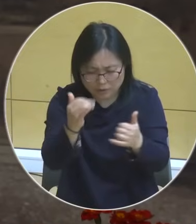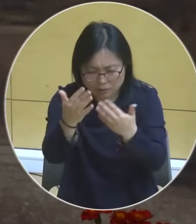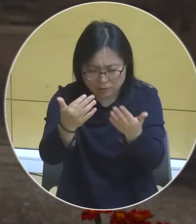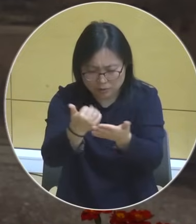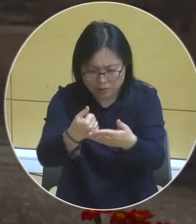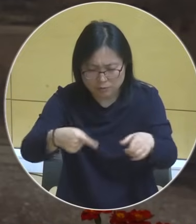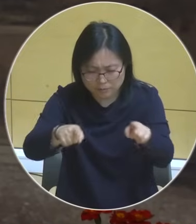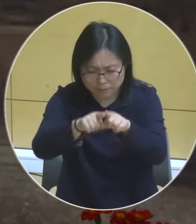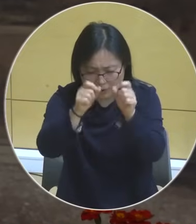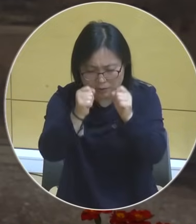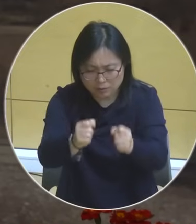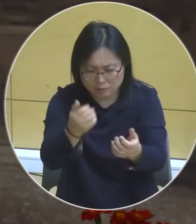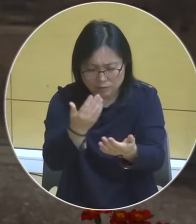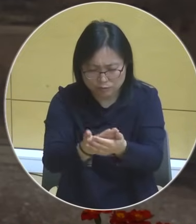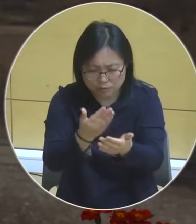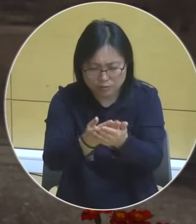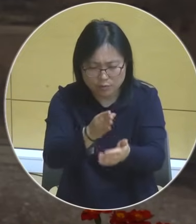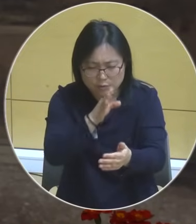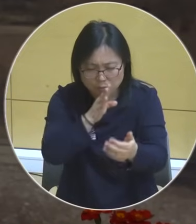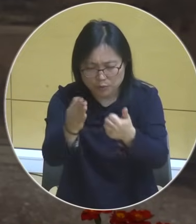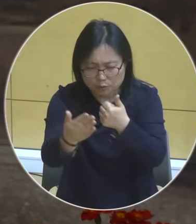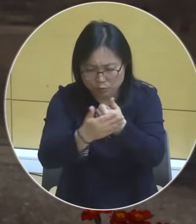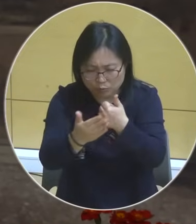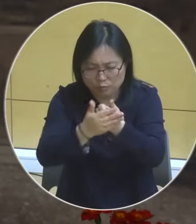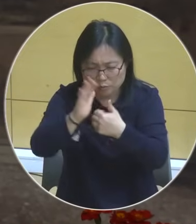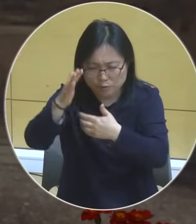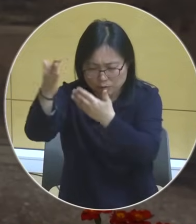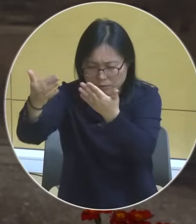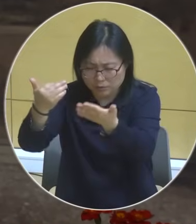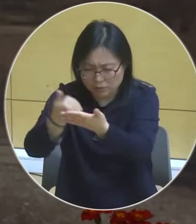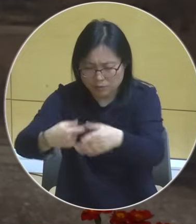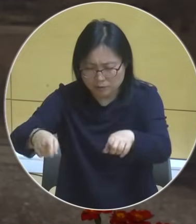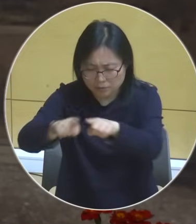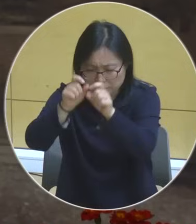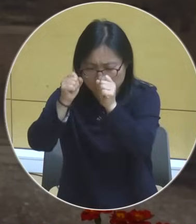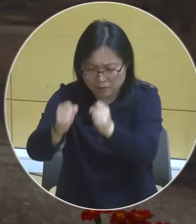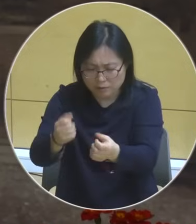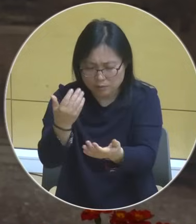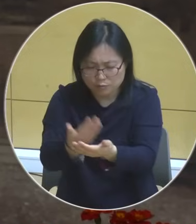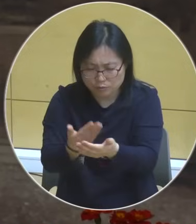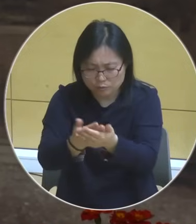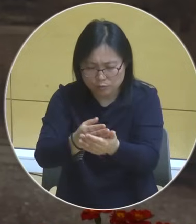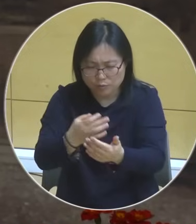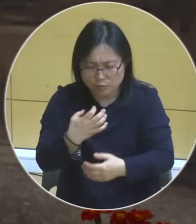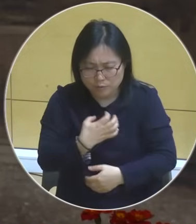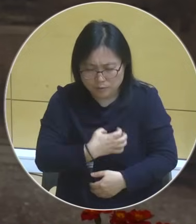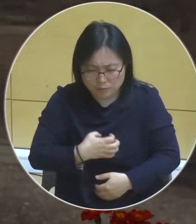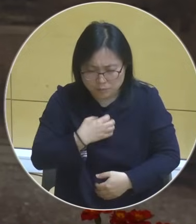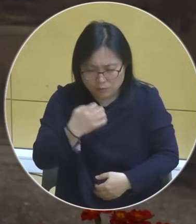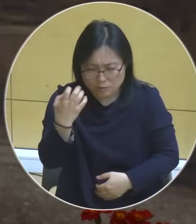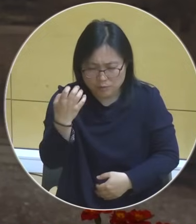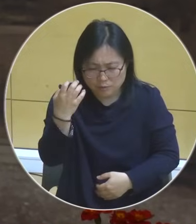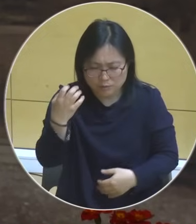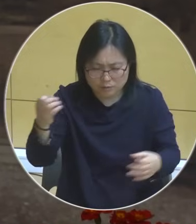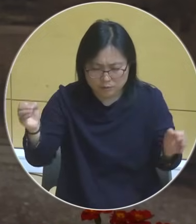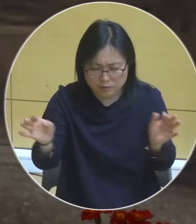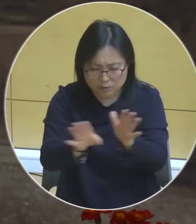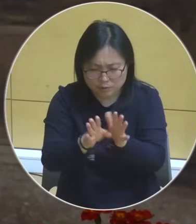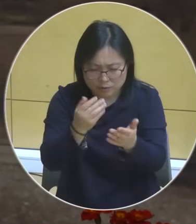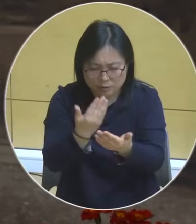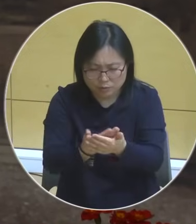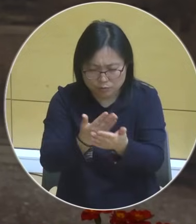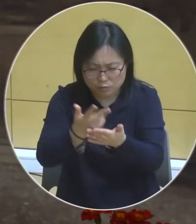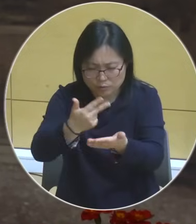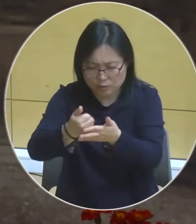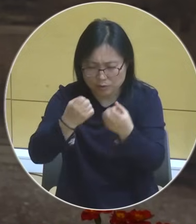아버지여 함께하여 주시옵소서. 정말 도움되시는 하나님 함께하여 주시옵고, 염려와 걱정이 없어지게 하시며